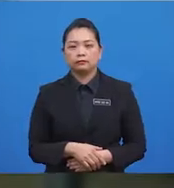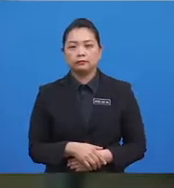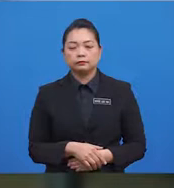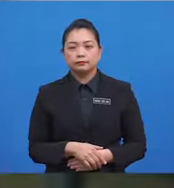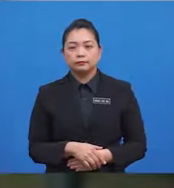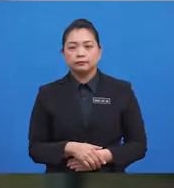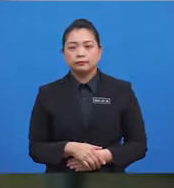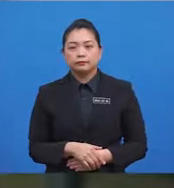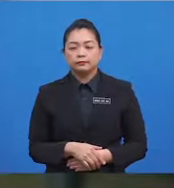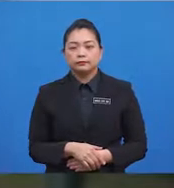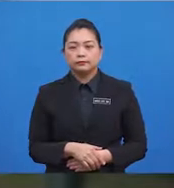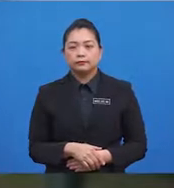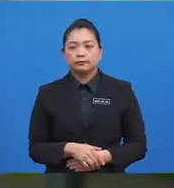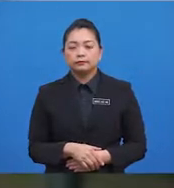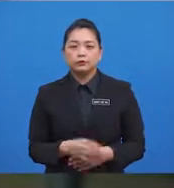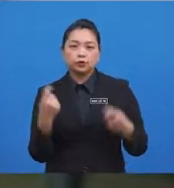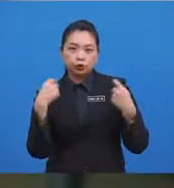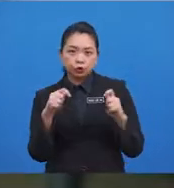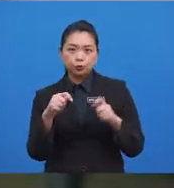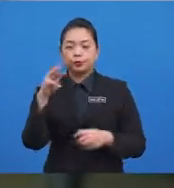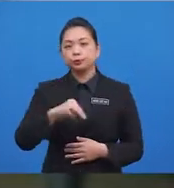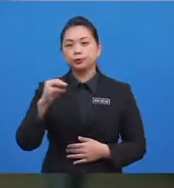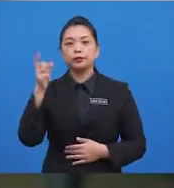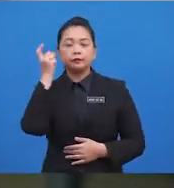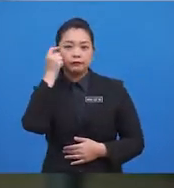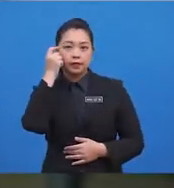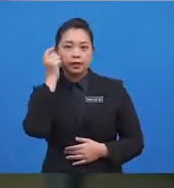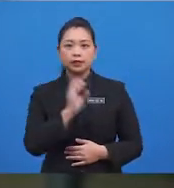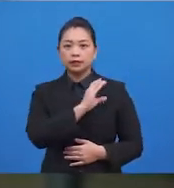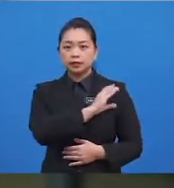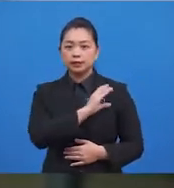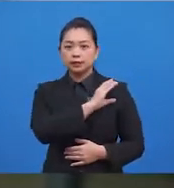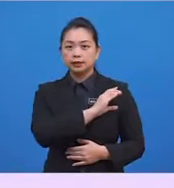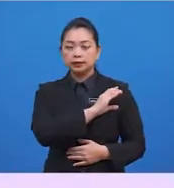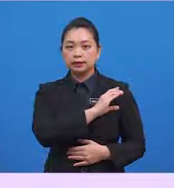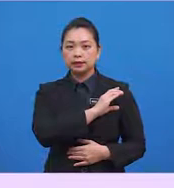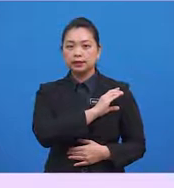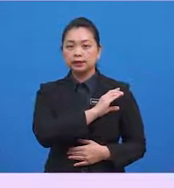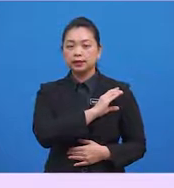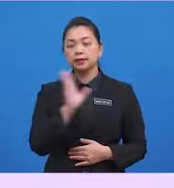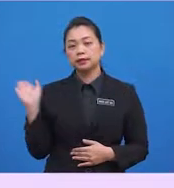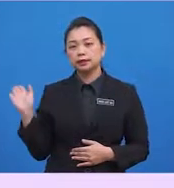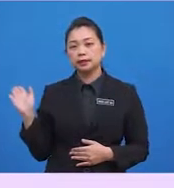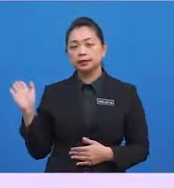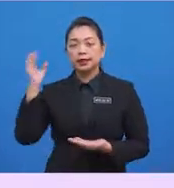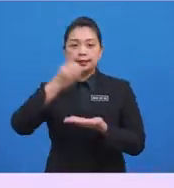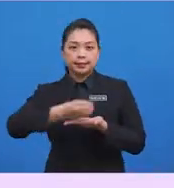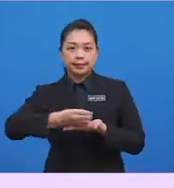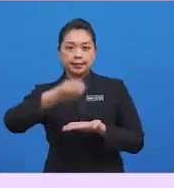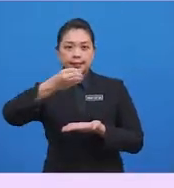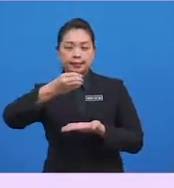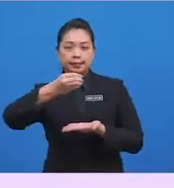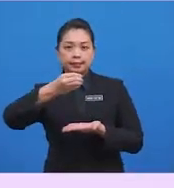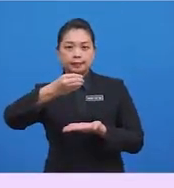Mainlah murid semua, cuba murid-murid fikirkan ciri bentuk keempat, iaitu silinder.